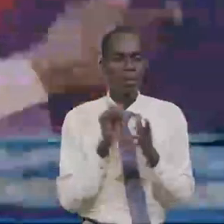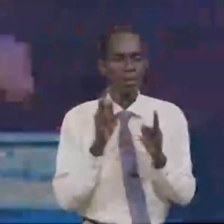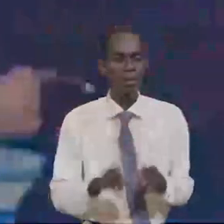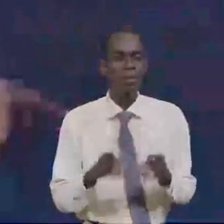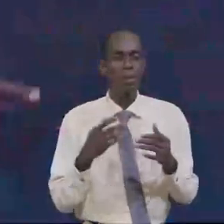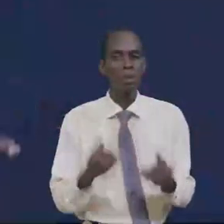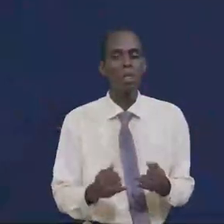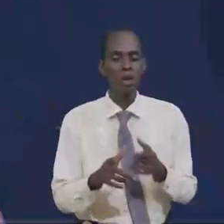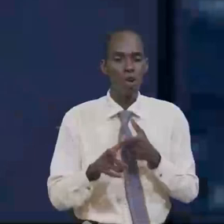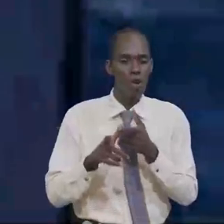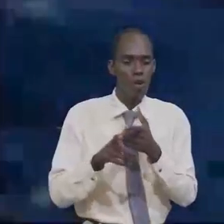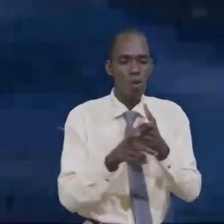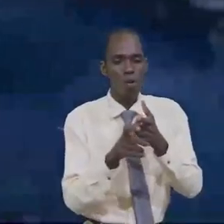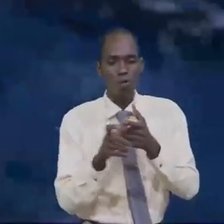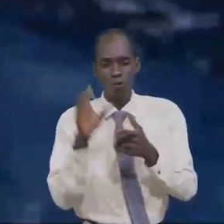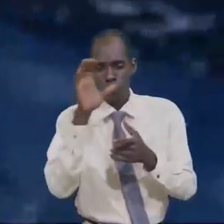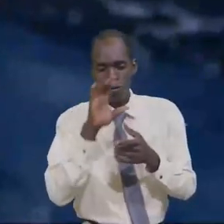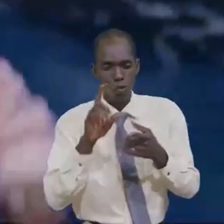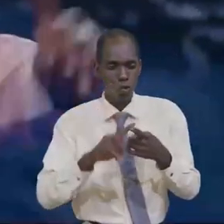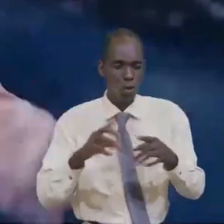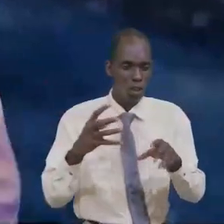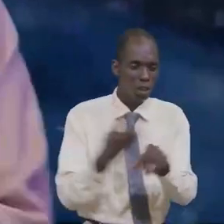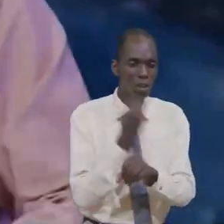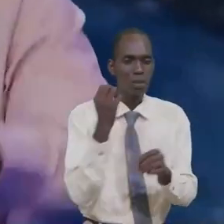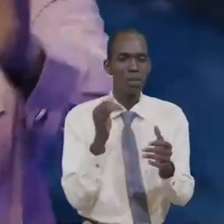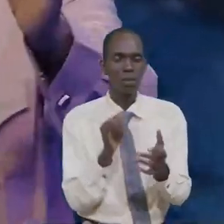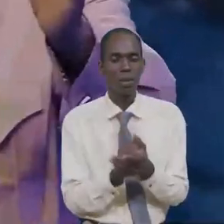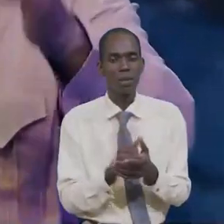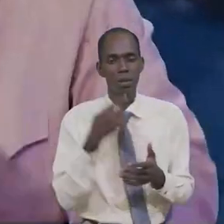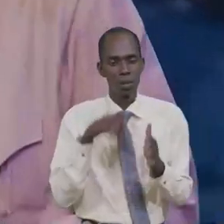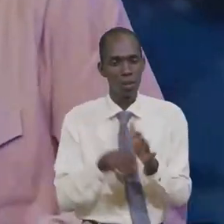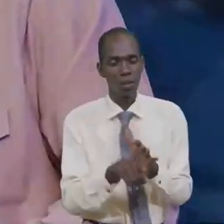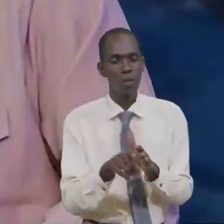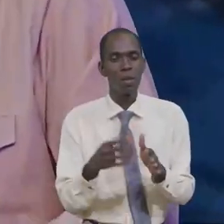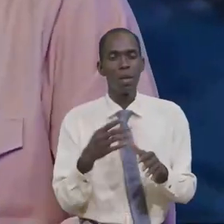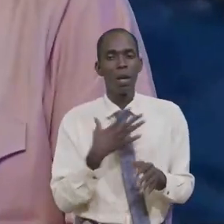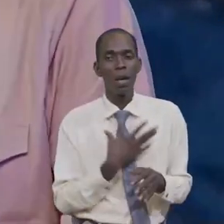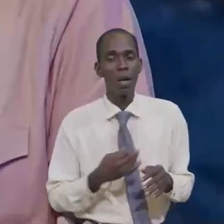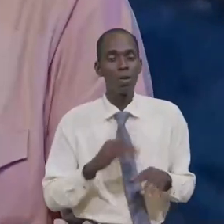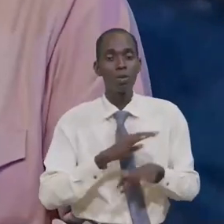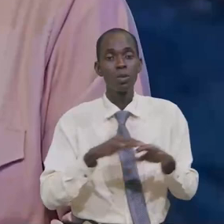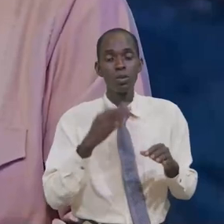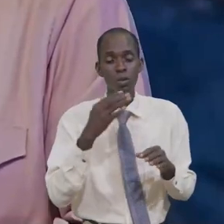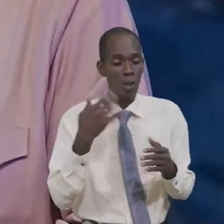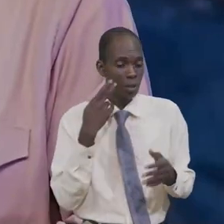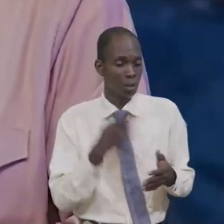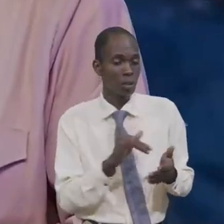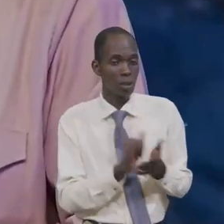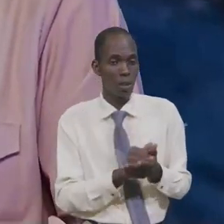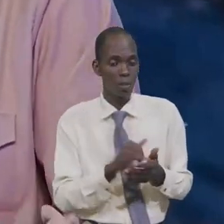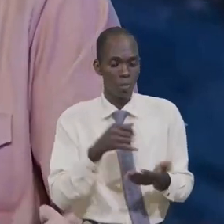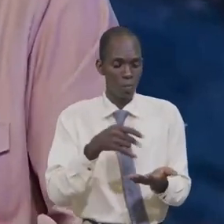chez apus ah je vais tuer le serpent je vais tuer le serpent pendant ce temps le poison est en train de monter dans son corps